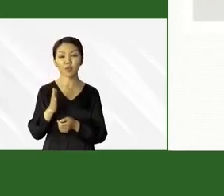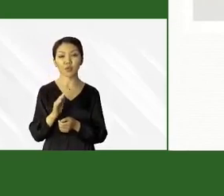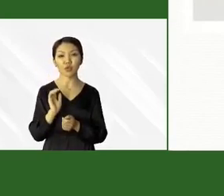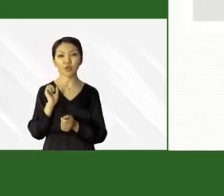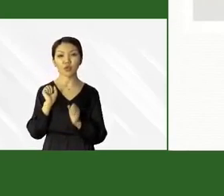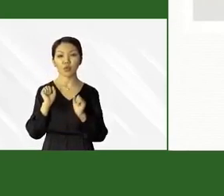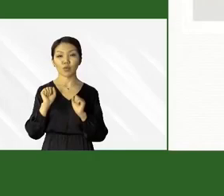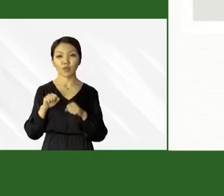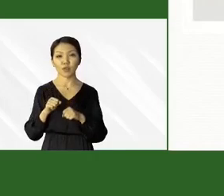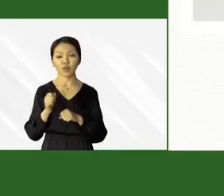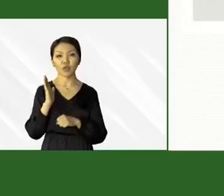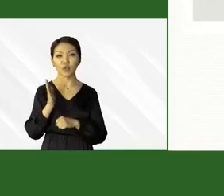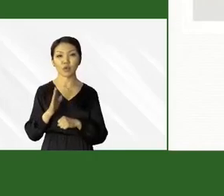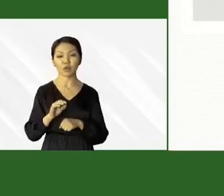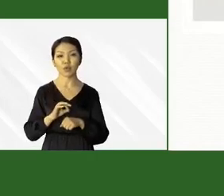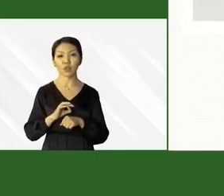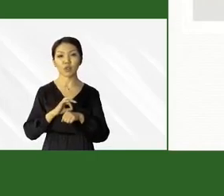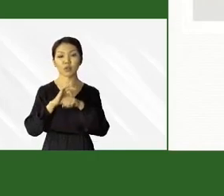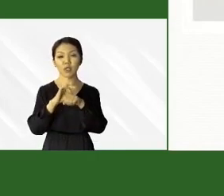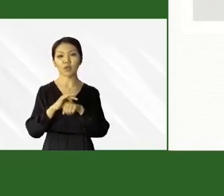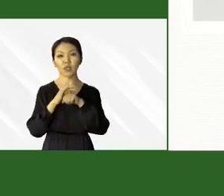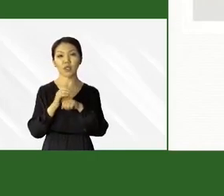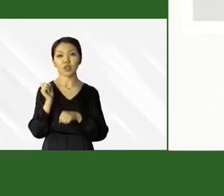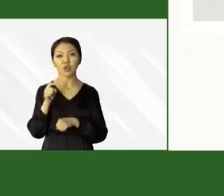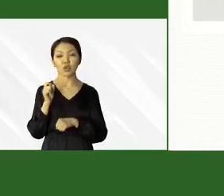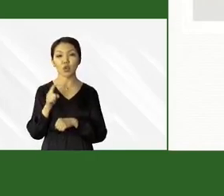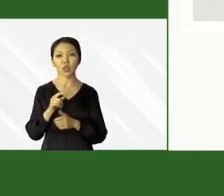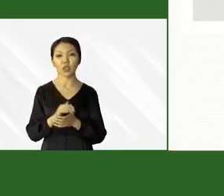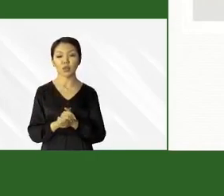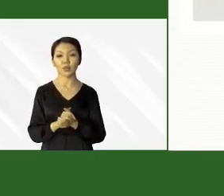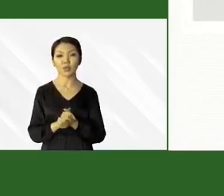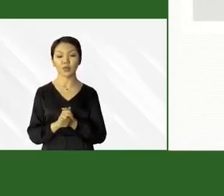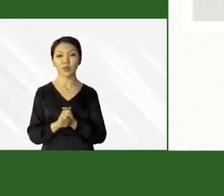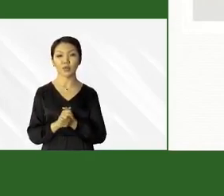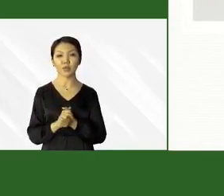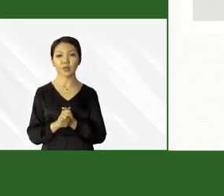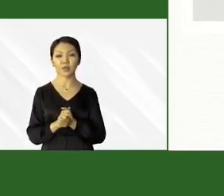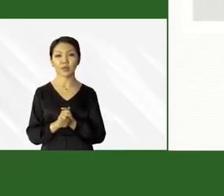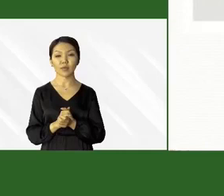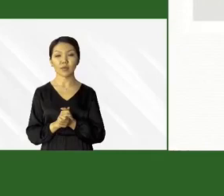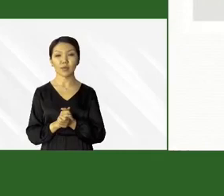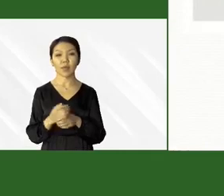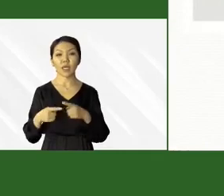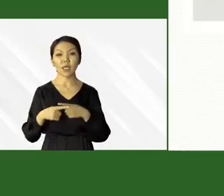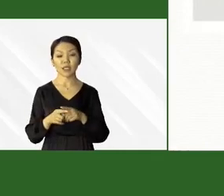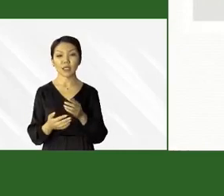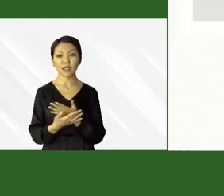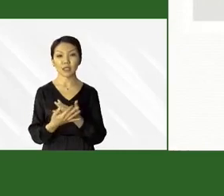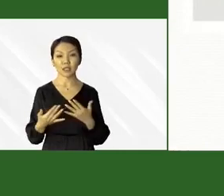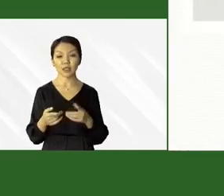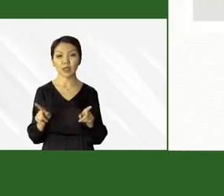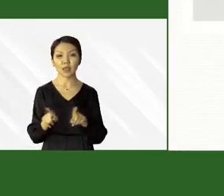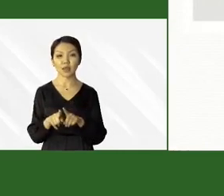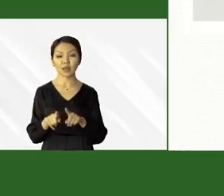экспортироваться золото джируйского месторождения. Импорт – энергоресурсы, техника и оборудование, а